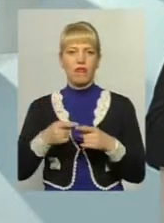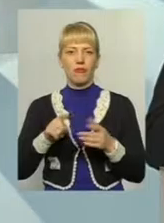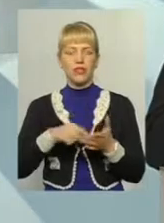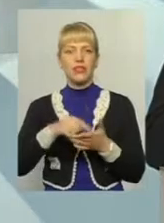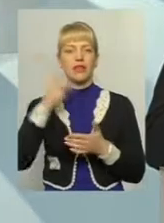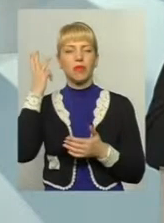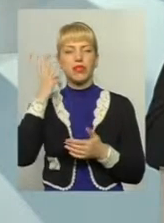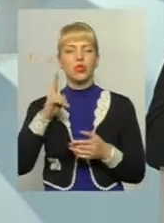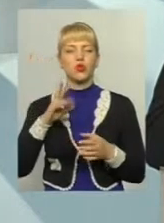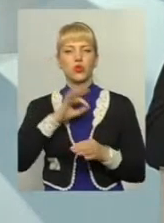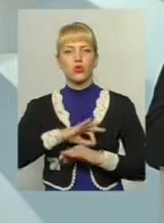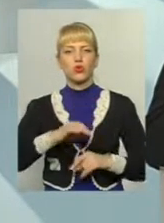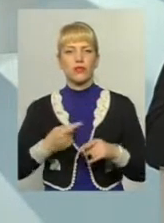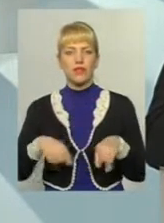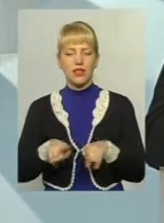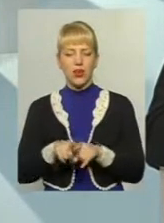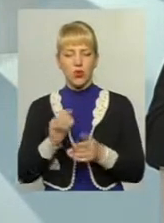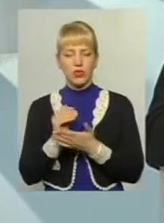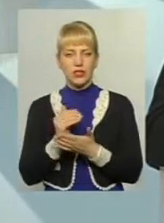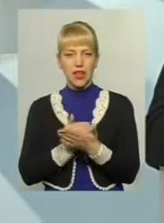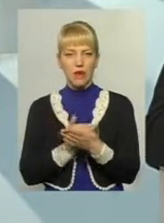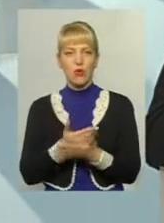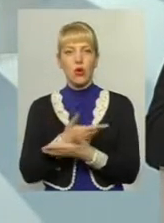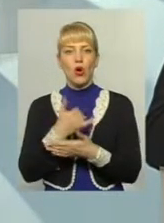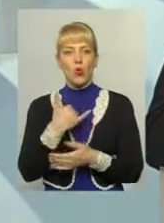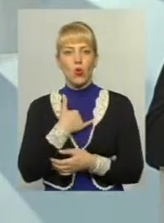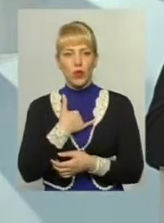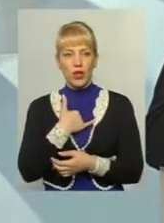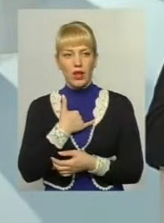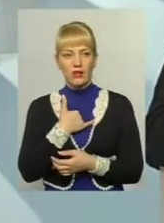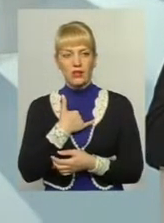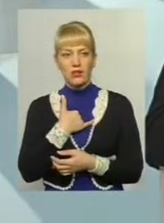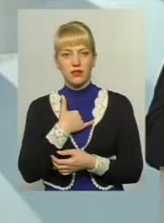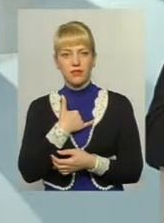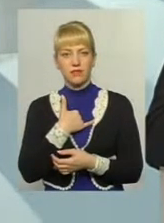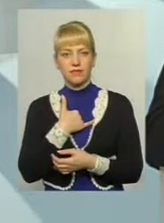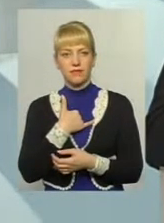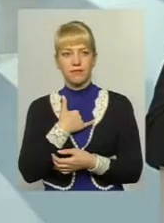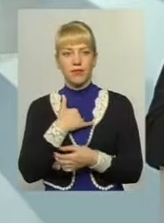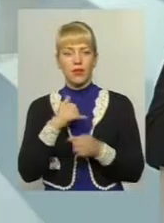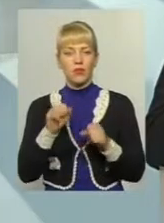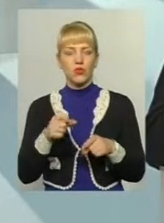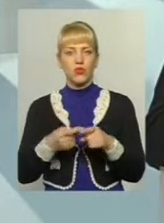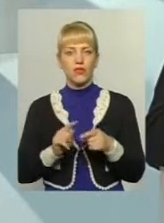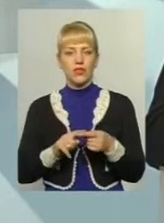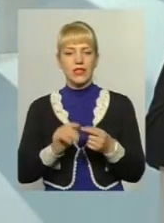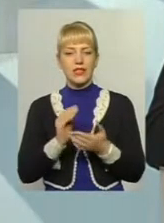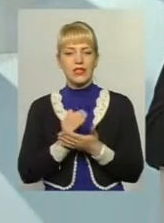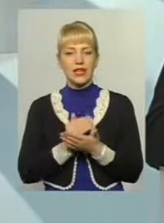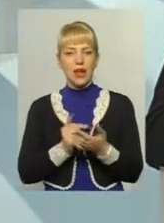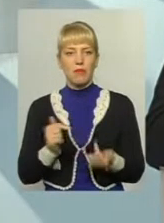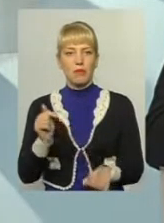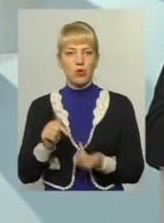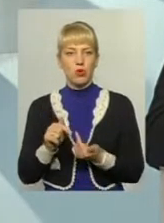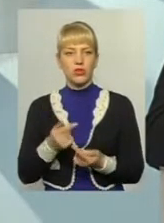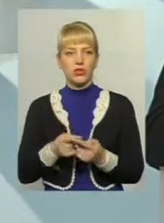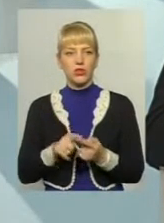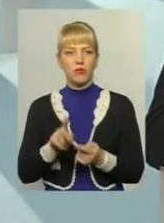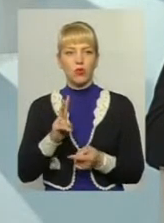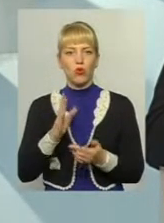місяць поспіль отримали успішний взаємозалік, фінансування по взаємозаліку. Наскільки я знаю, ми перше ОСББ в